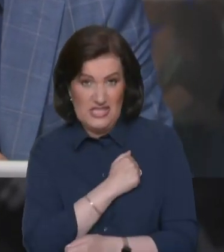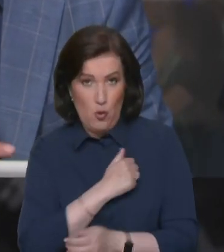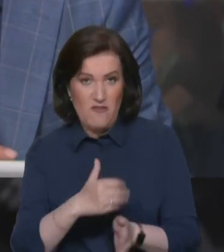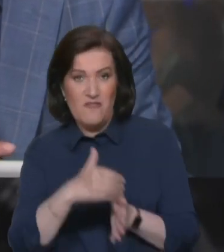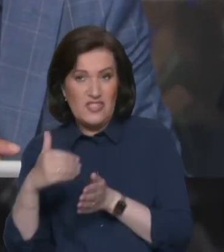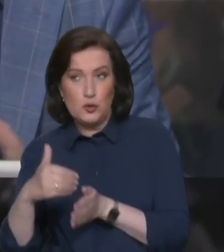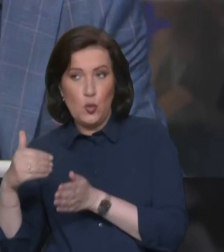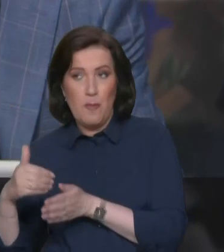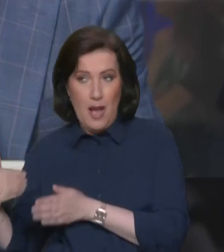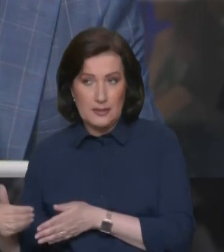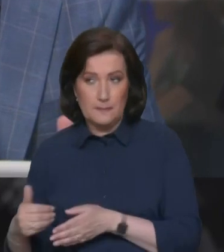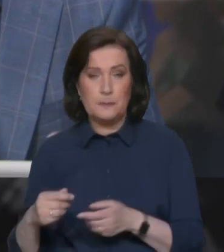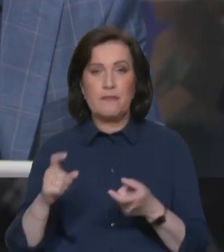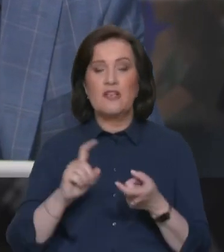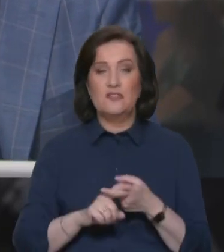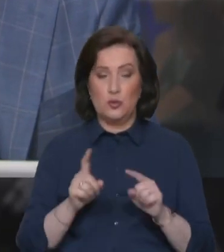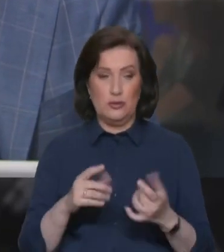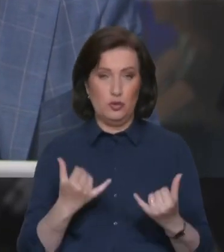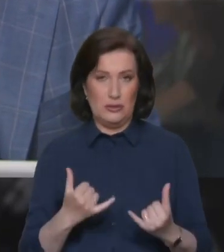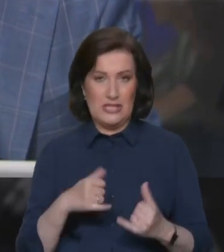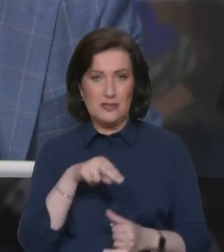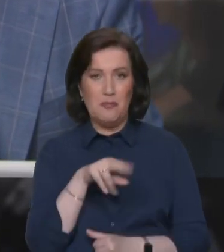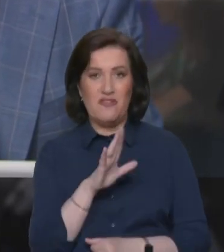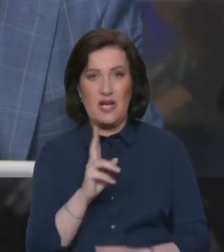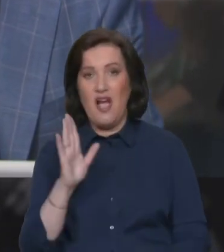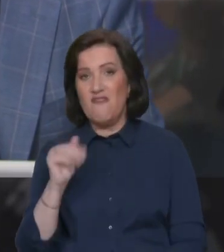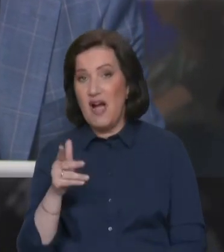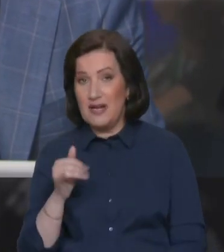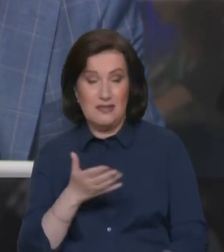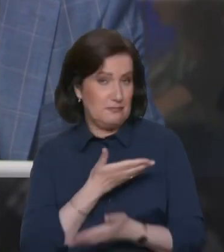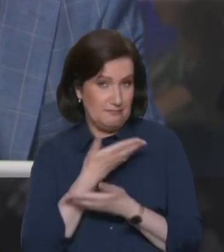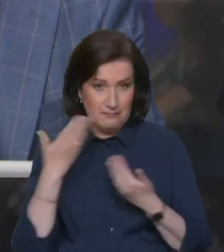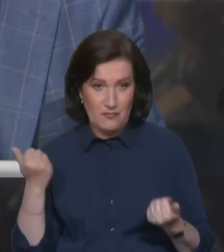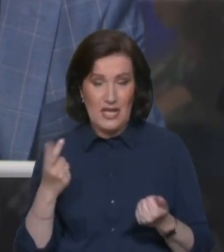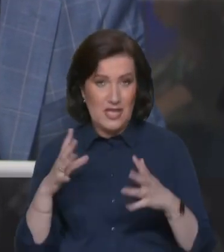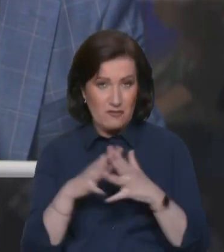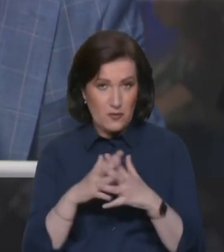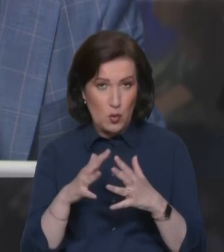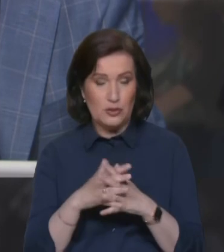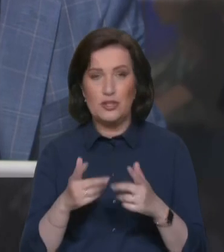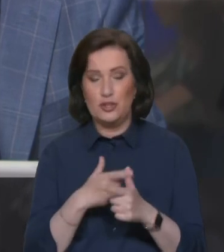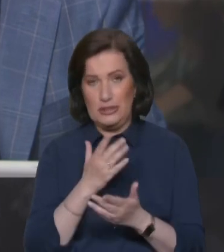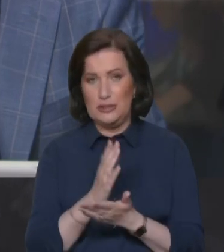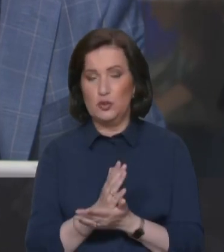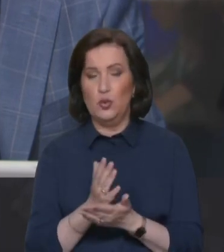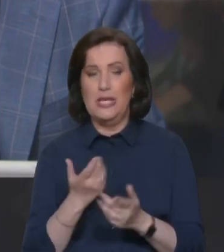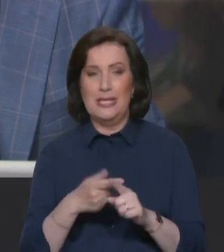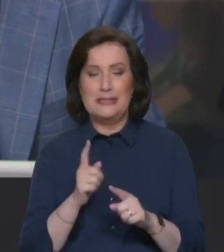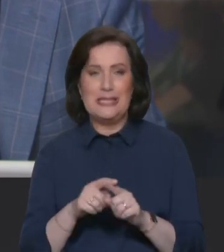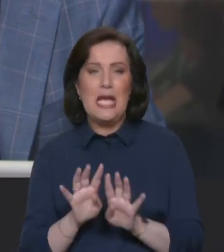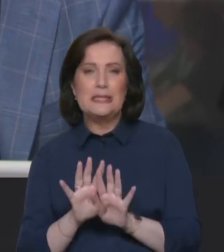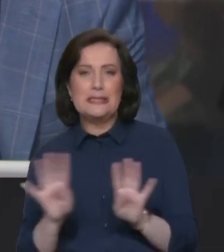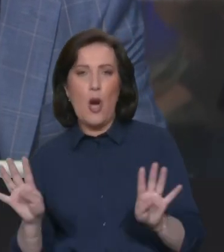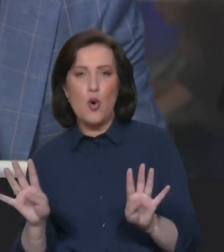відступати. В зв'язку з тим, що зараз ПВК «Вагнер» не є присутній на цьому фронті, чи існують ці